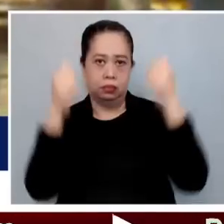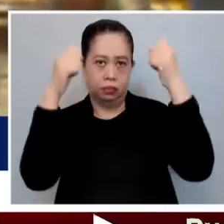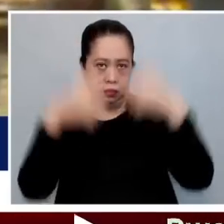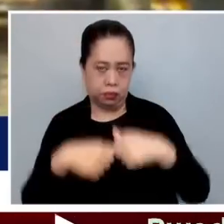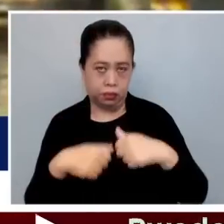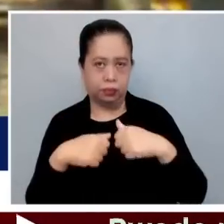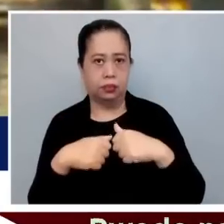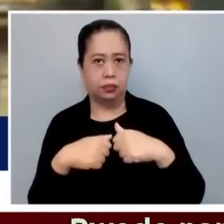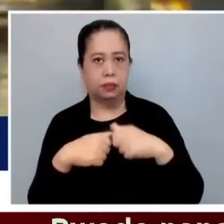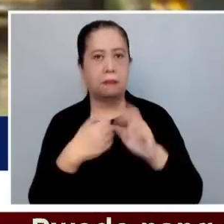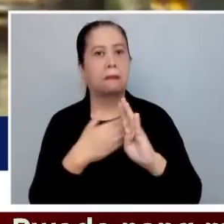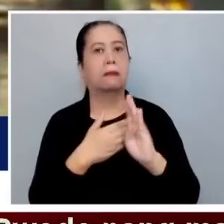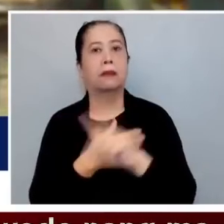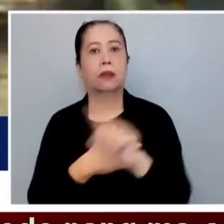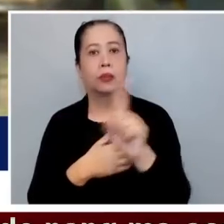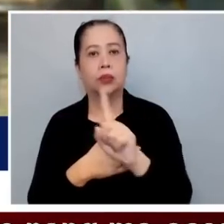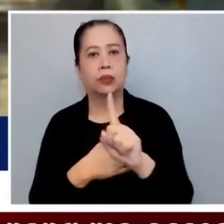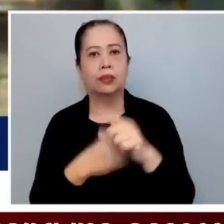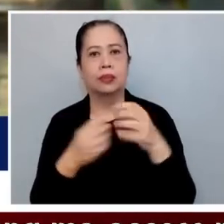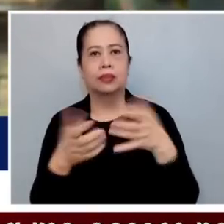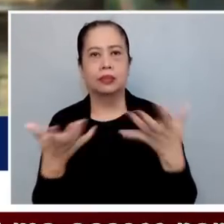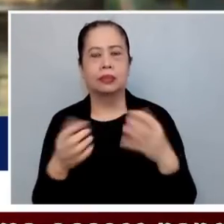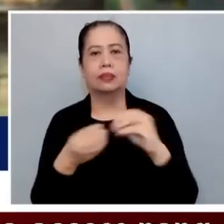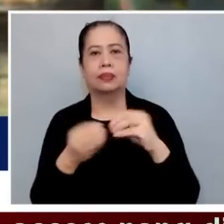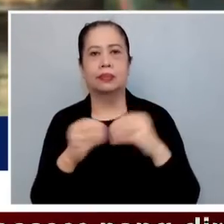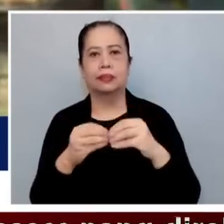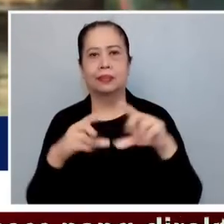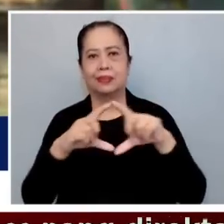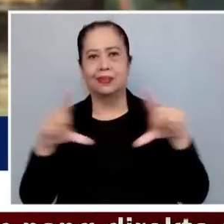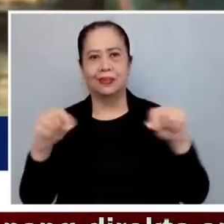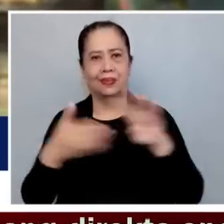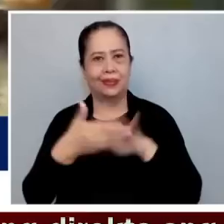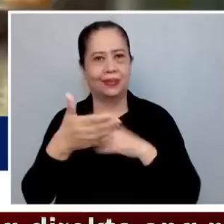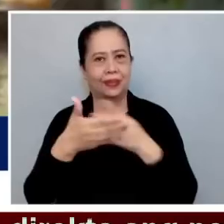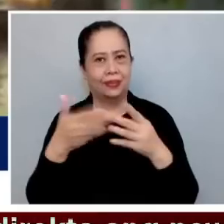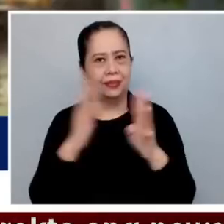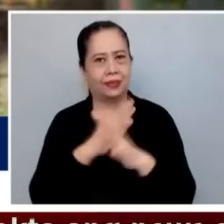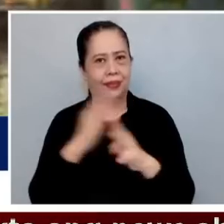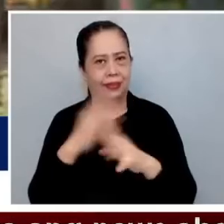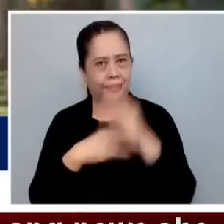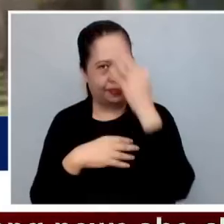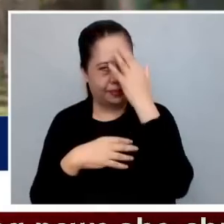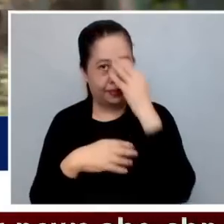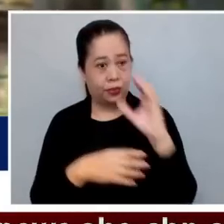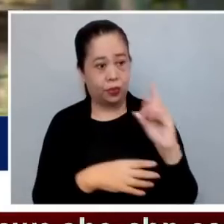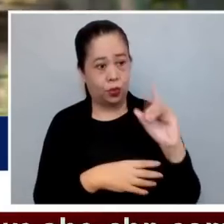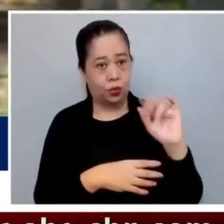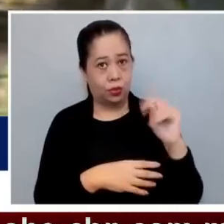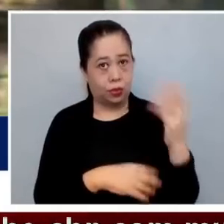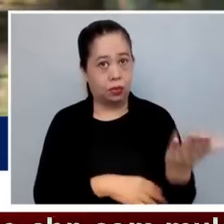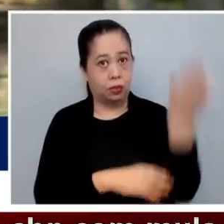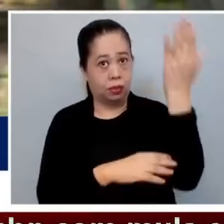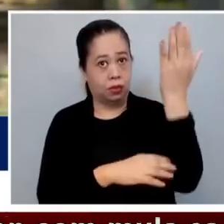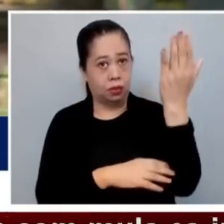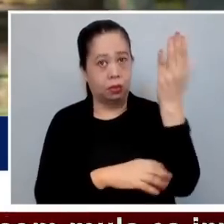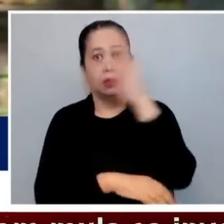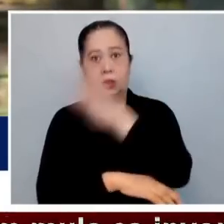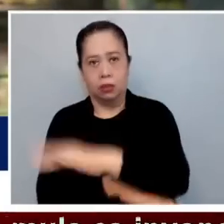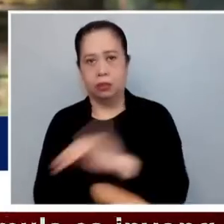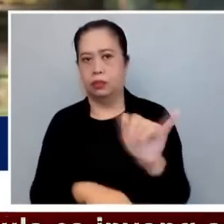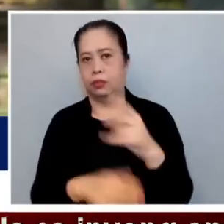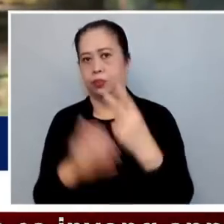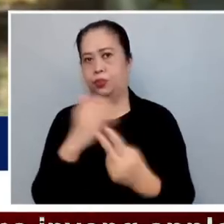na ibabalik na ang expanded number coding. Ibig sabihin, Karen, may coding na ulit sa umaga at may coding sa